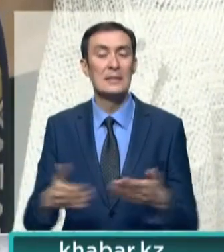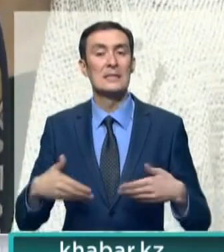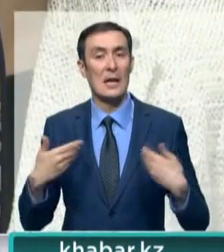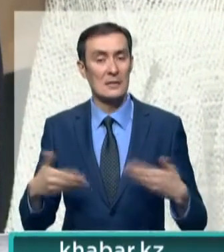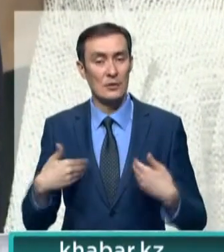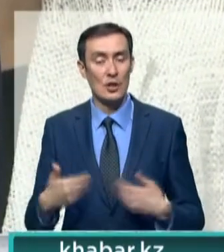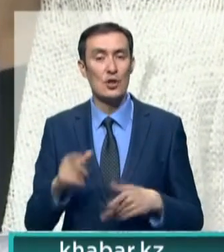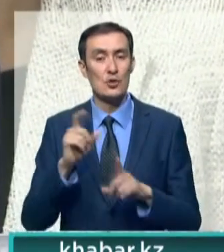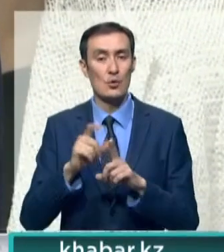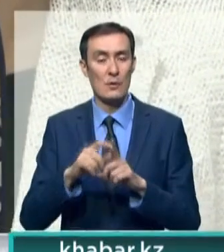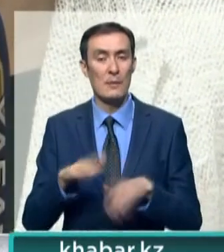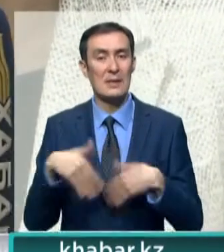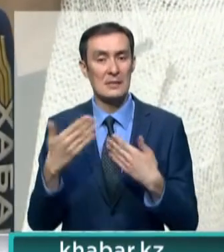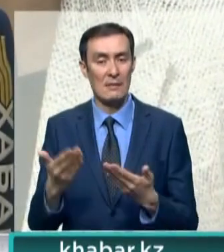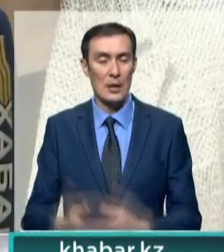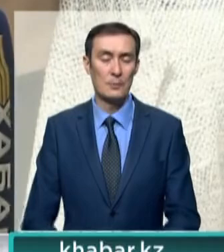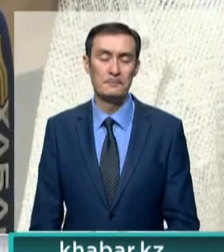здравствуйте, вам слово.